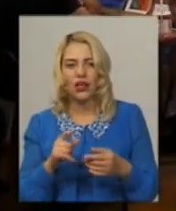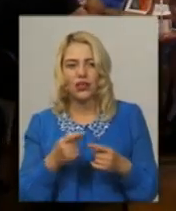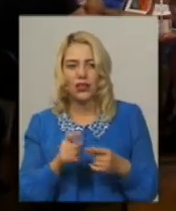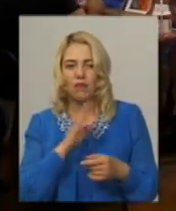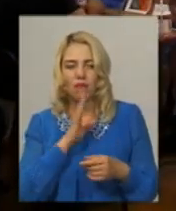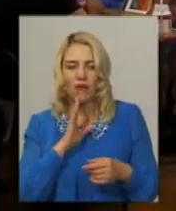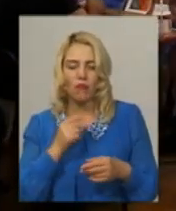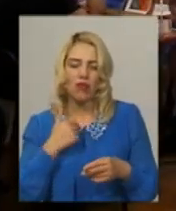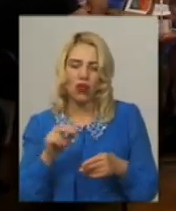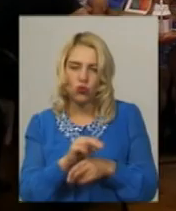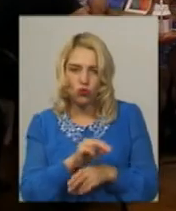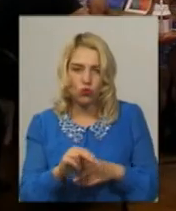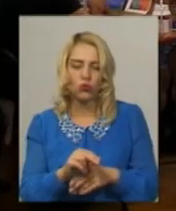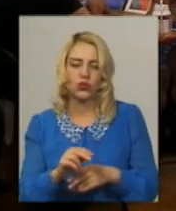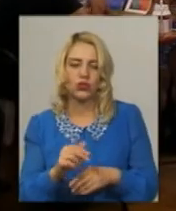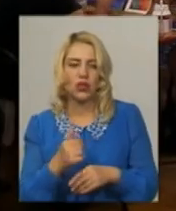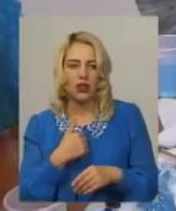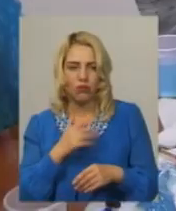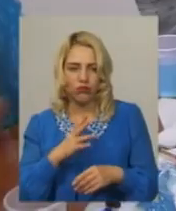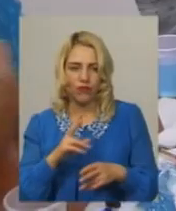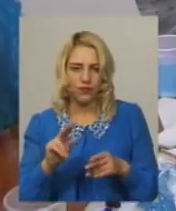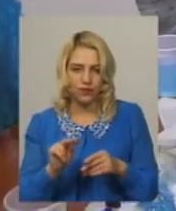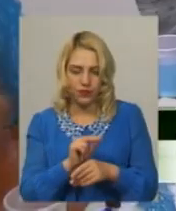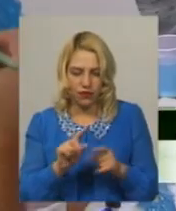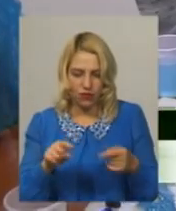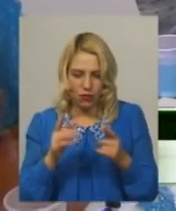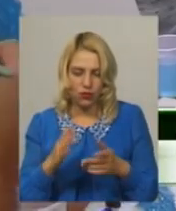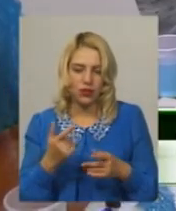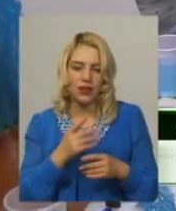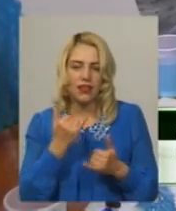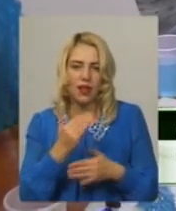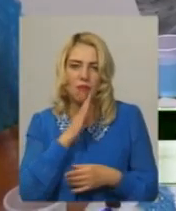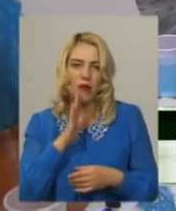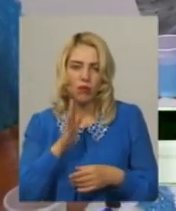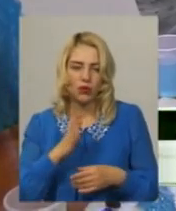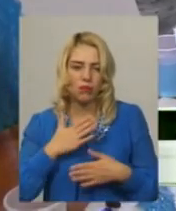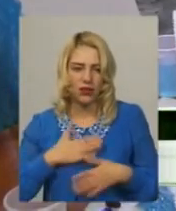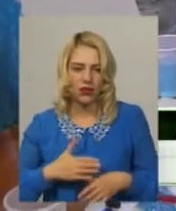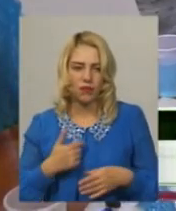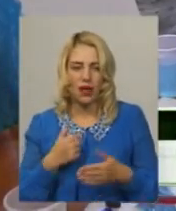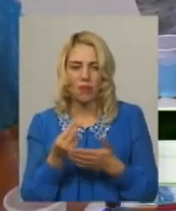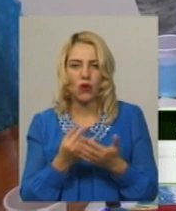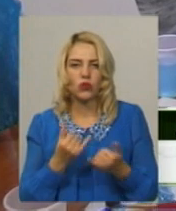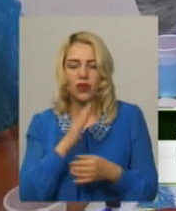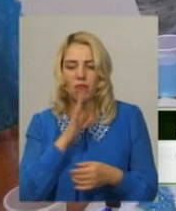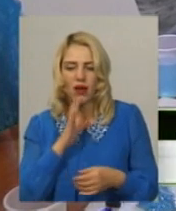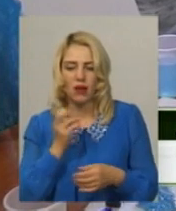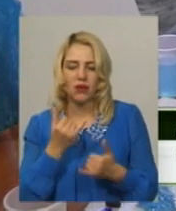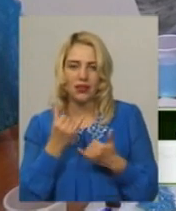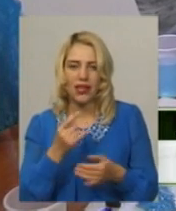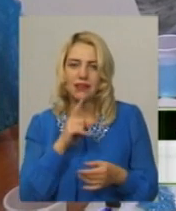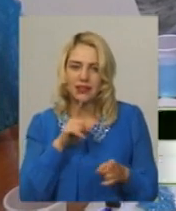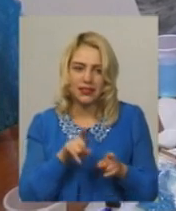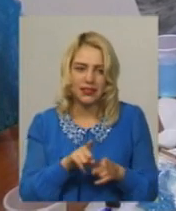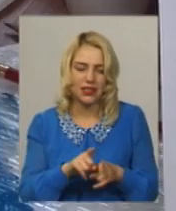на поправку, це буде, мені здається, дуже приємно. Цей малюнок я для сім'ї своєї, для мами, для сестри хочу показати, що в мене